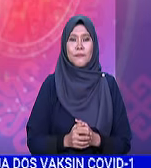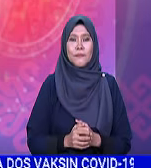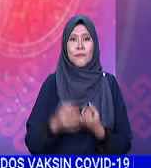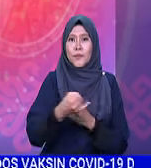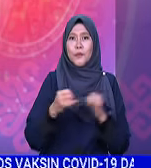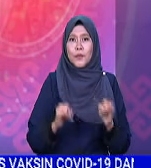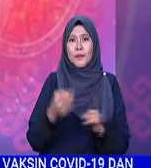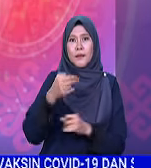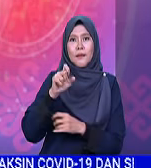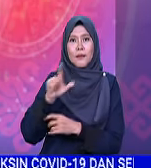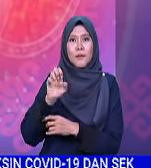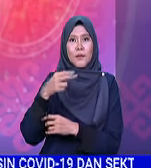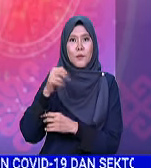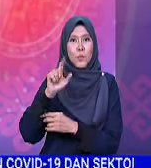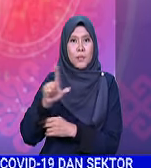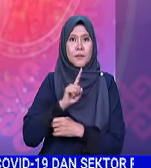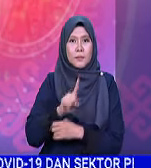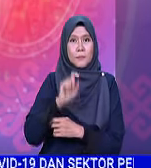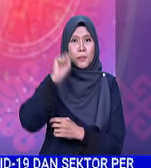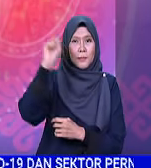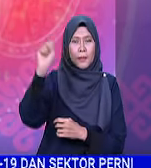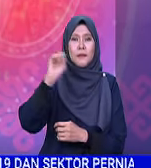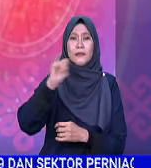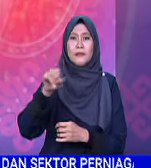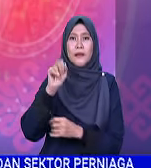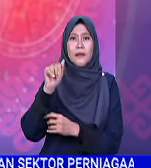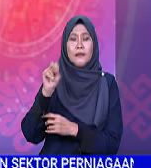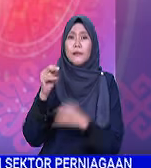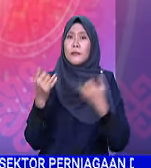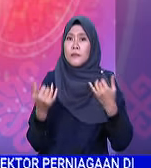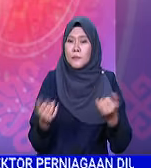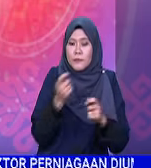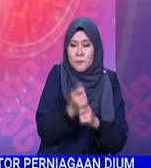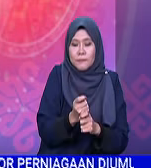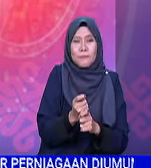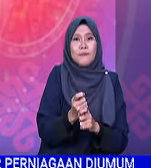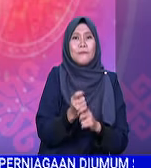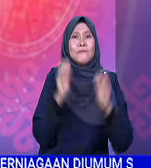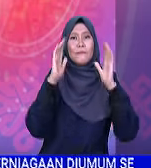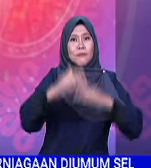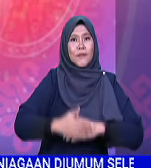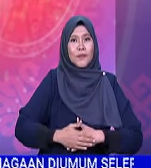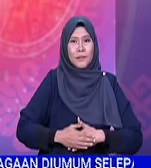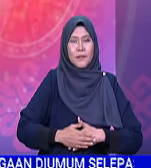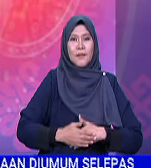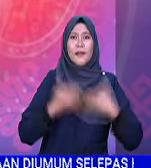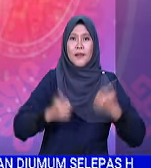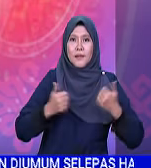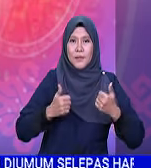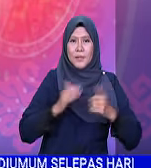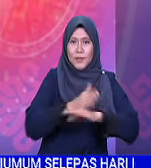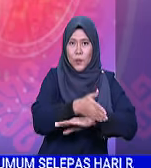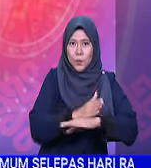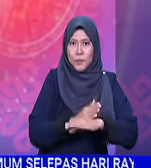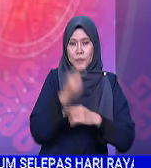Jabatan Hal Ehwal Agama Islam Negeri Sabah Jahins menetapkan waktu pelaksanaan solat sunat Aidil Adha